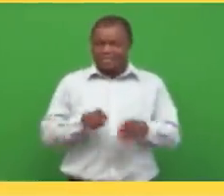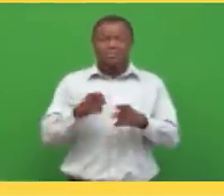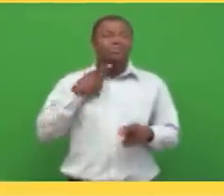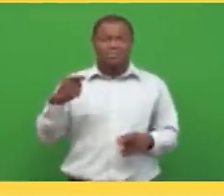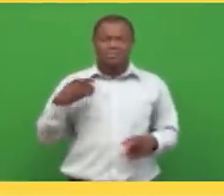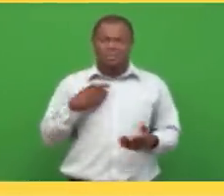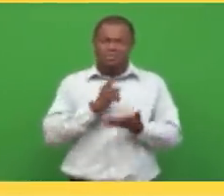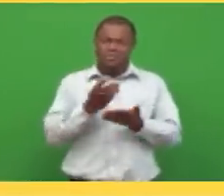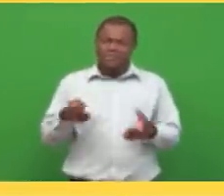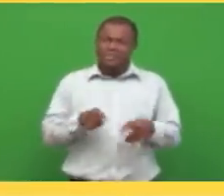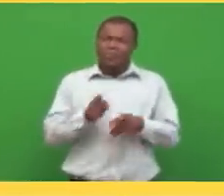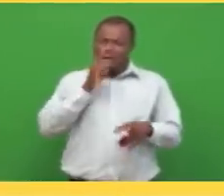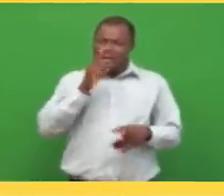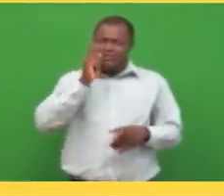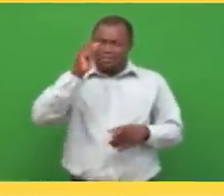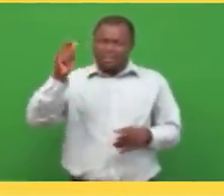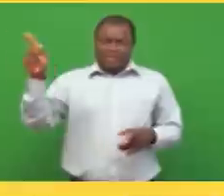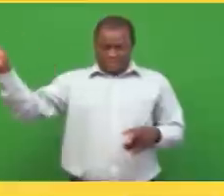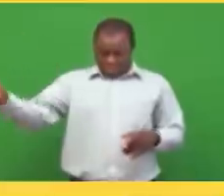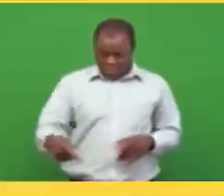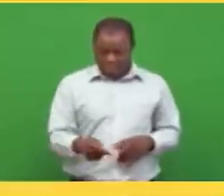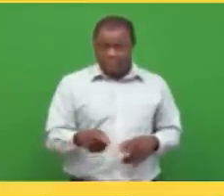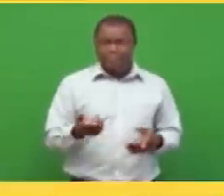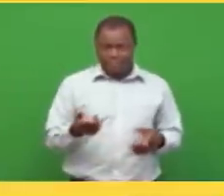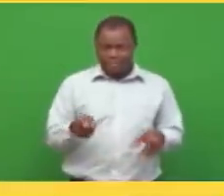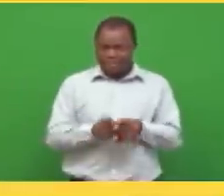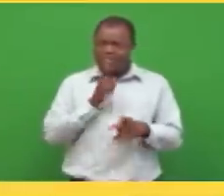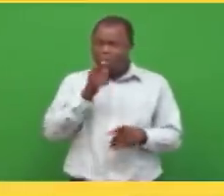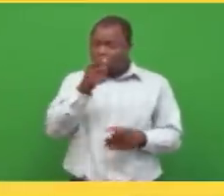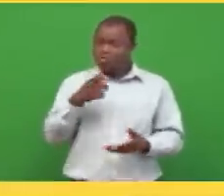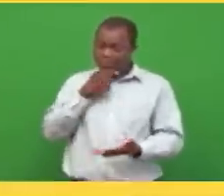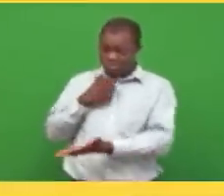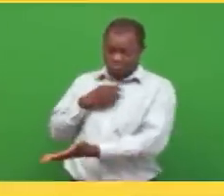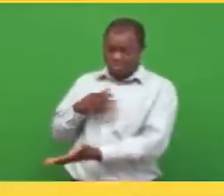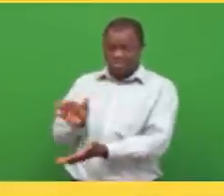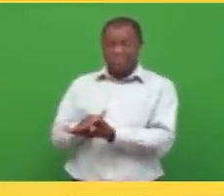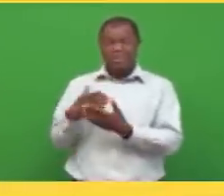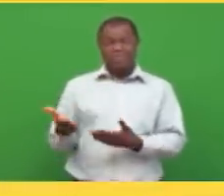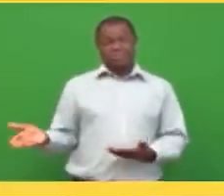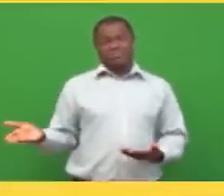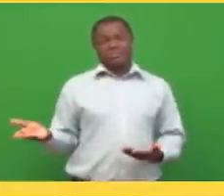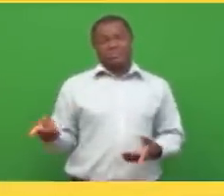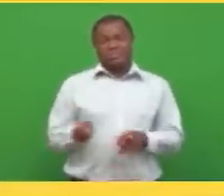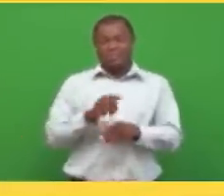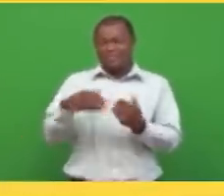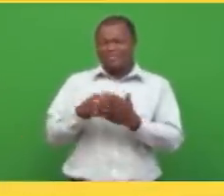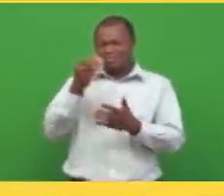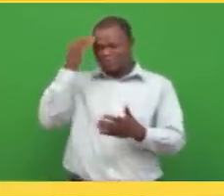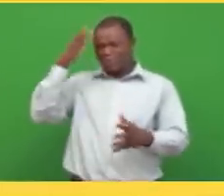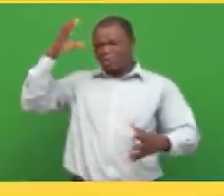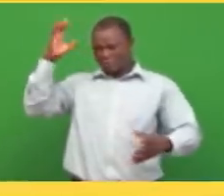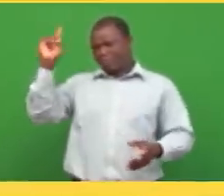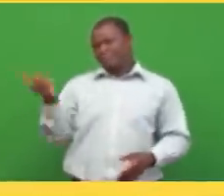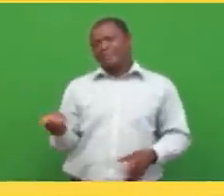Tozviita sei panoya tete wawakasira mukaka anofanira kuradzwa kunzi uyu ugere apa uyu zvinhu zvakaoma asi iwe acho akaomarara Mai